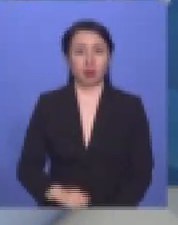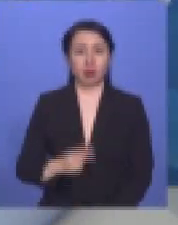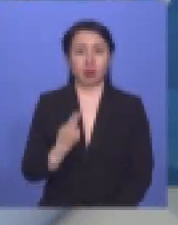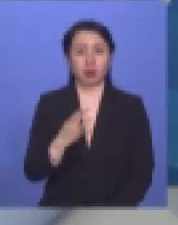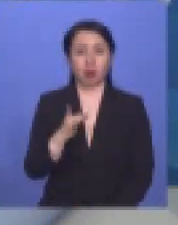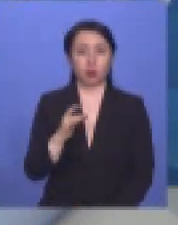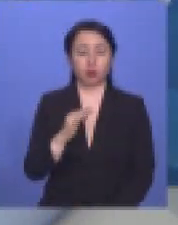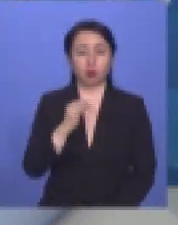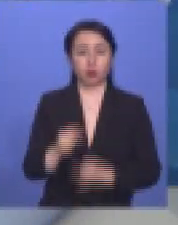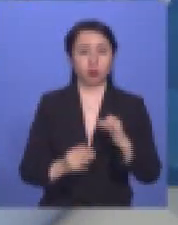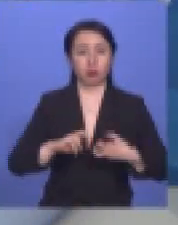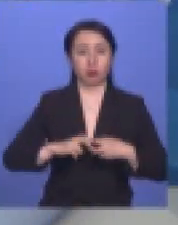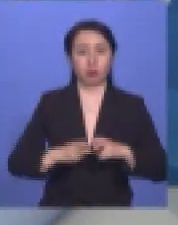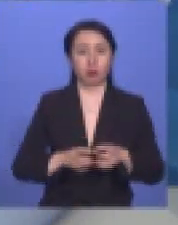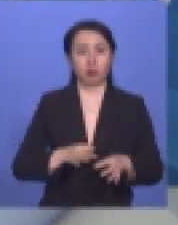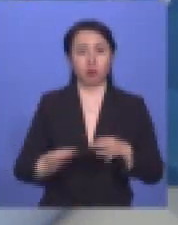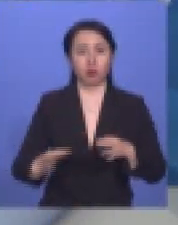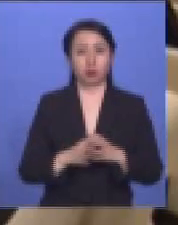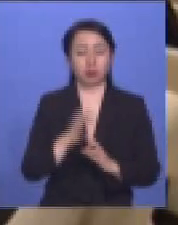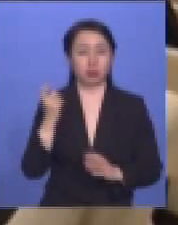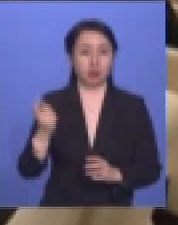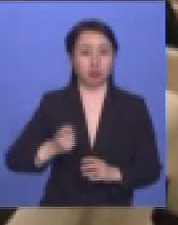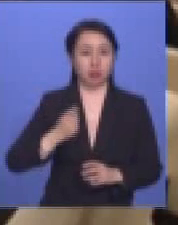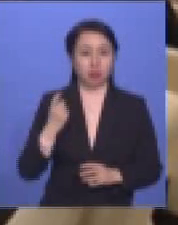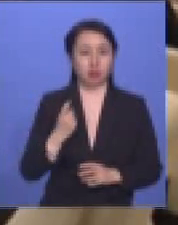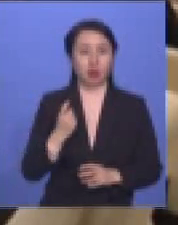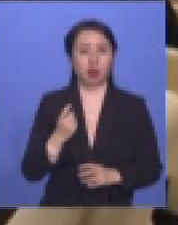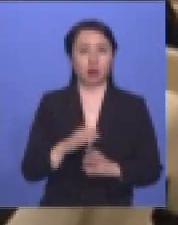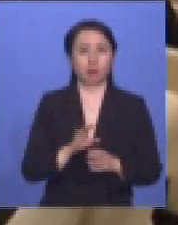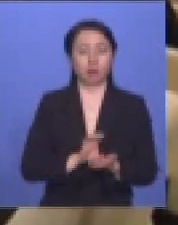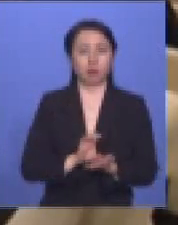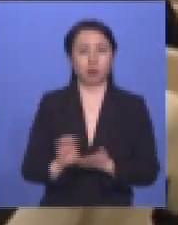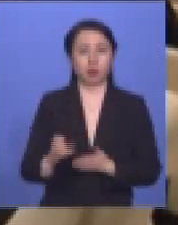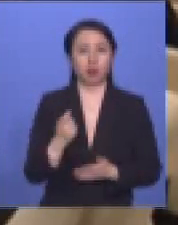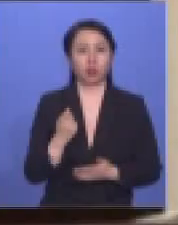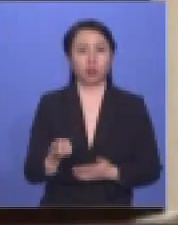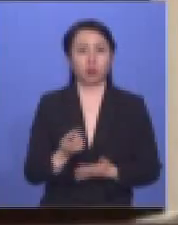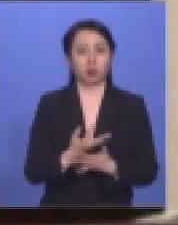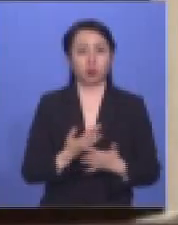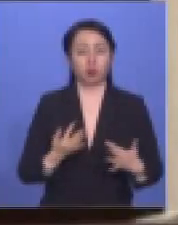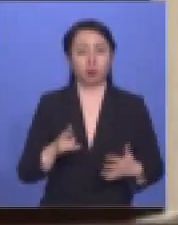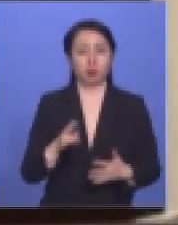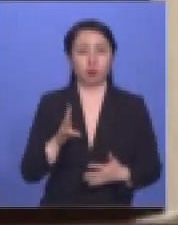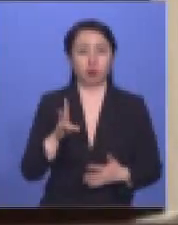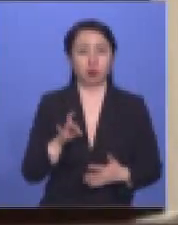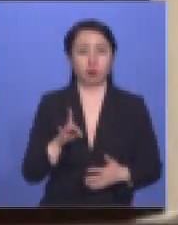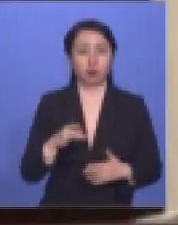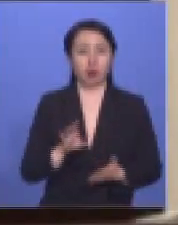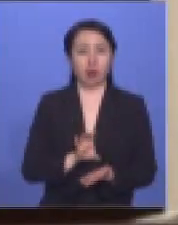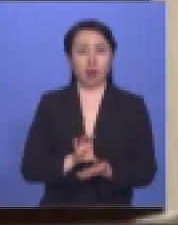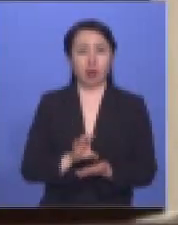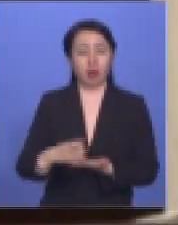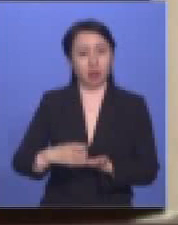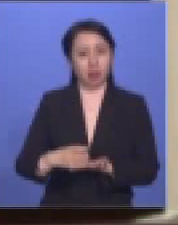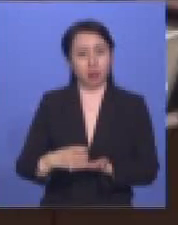Сенатор Алибек Наутиев обсудил проблемы в отрасли сельского хозяйства. Фермеры экспортируют дешевое сырье и полуфабрикаты,